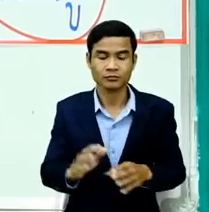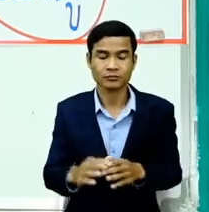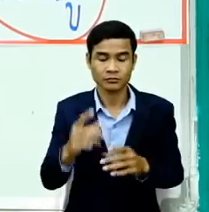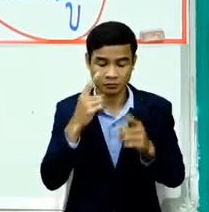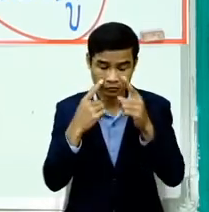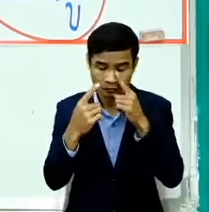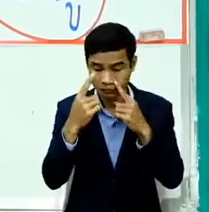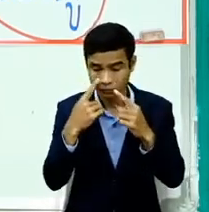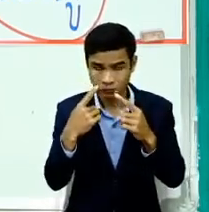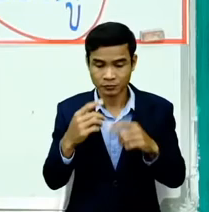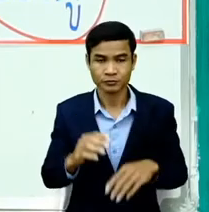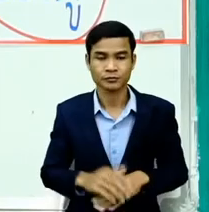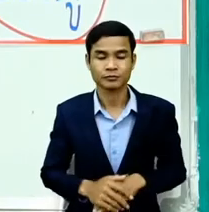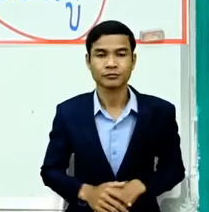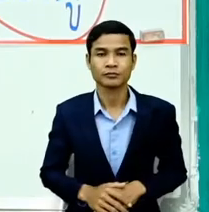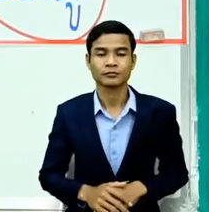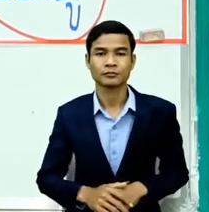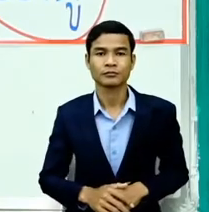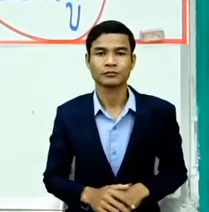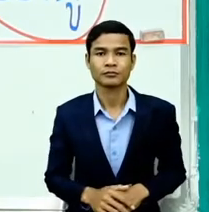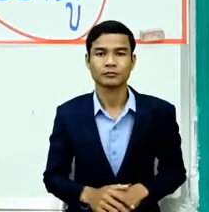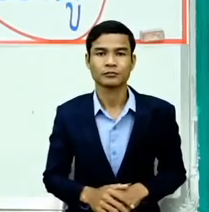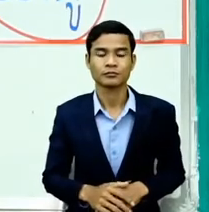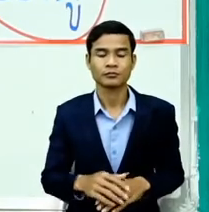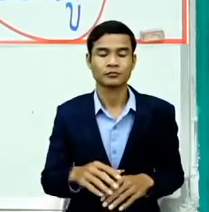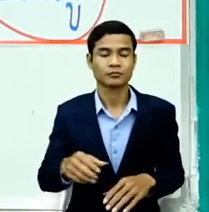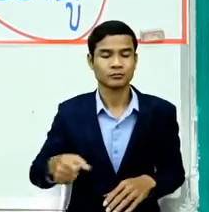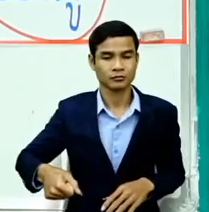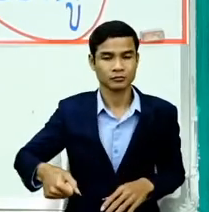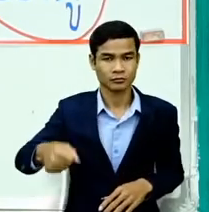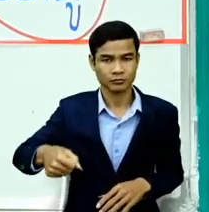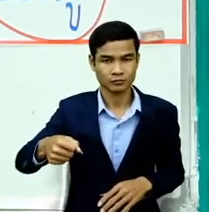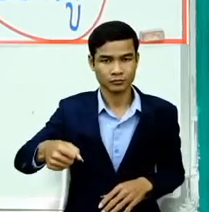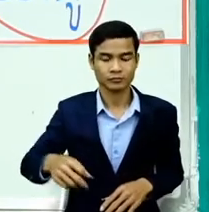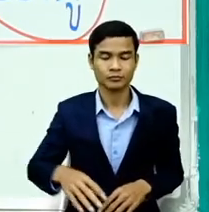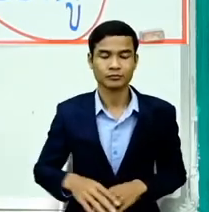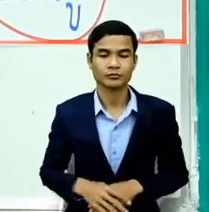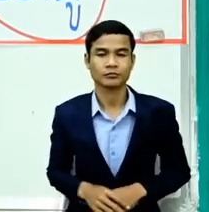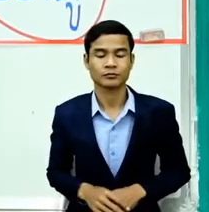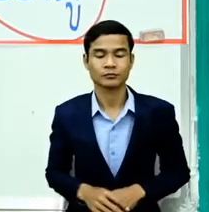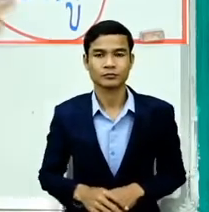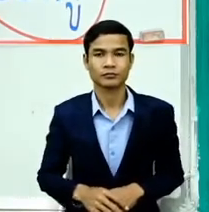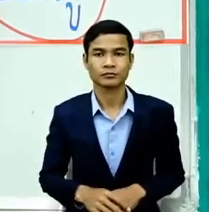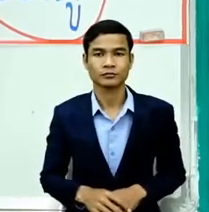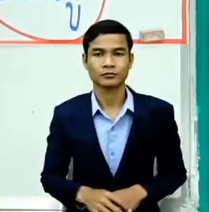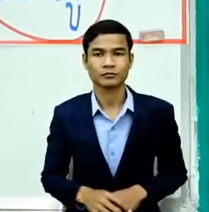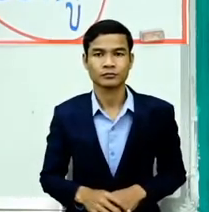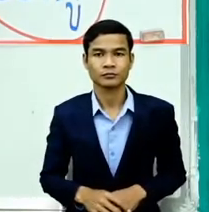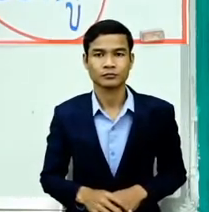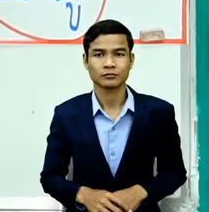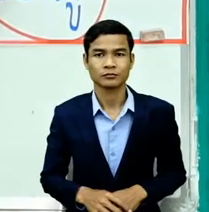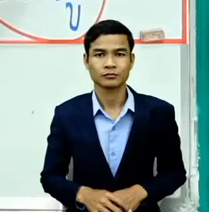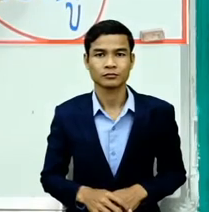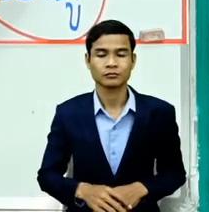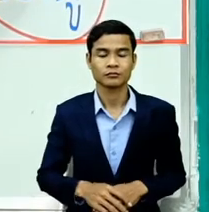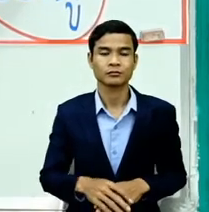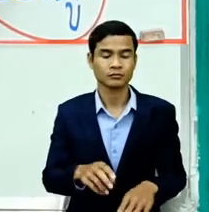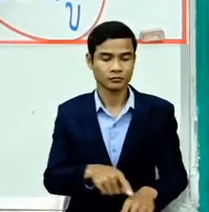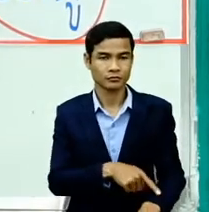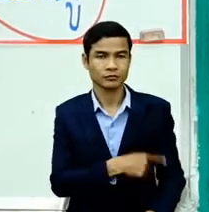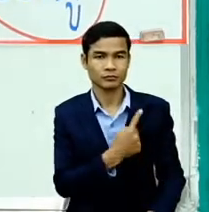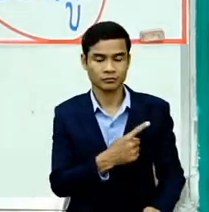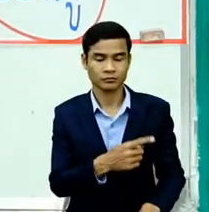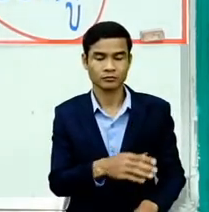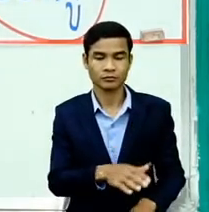dùm chá dùa chá dù chá